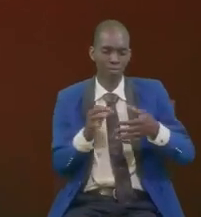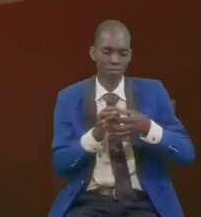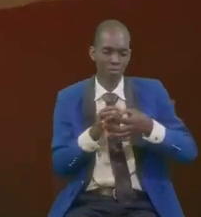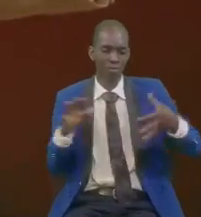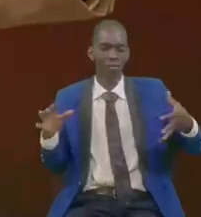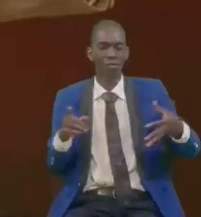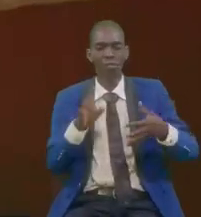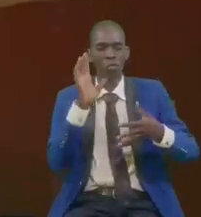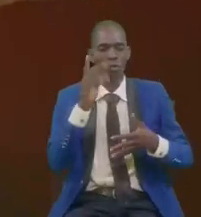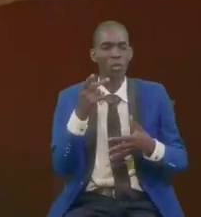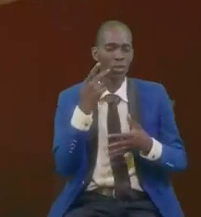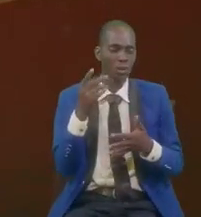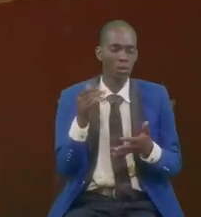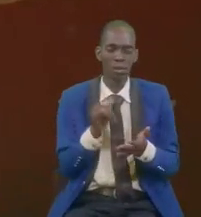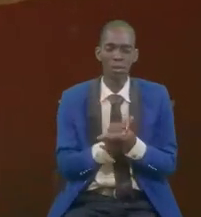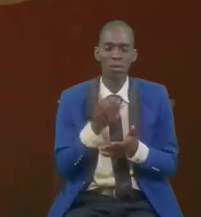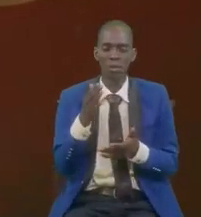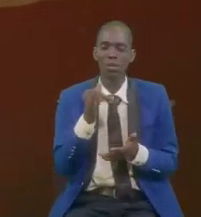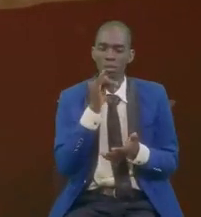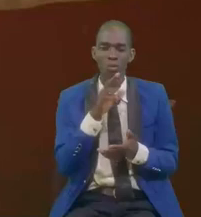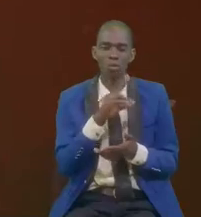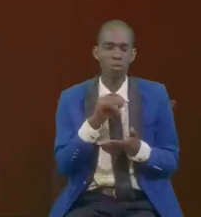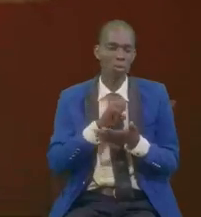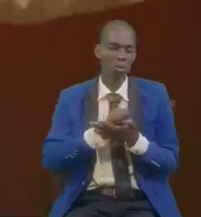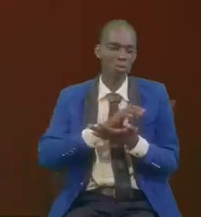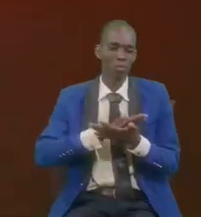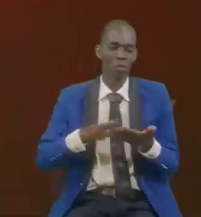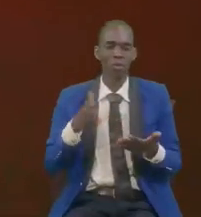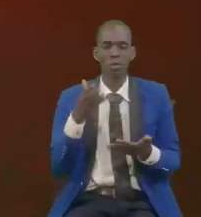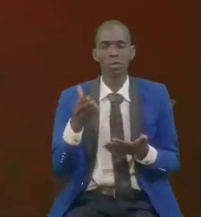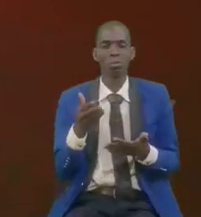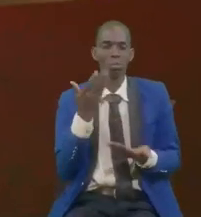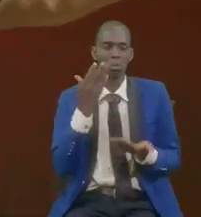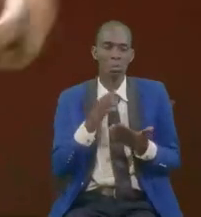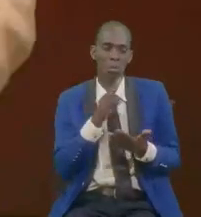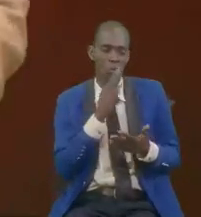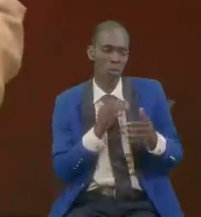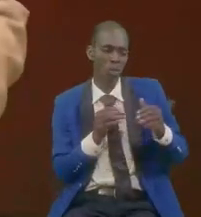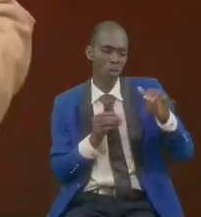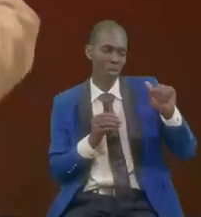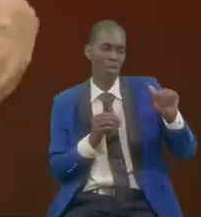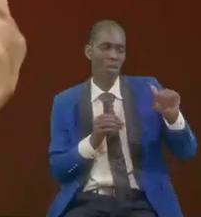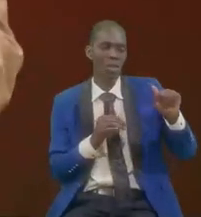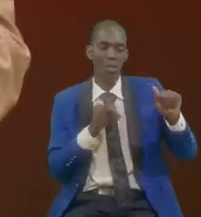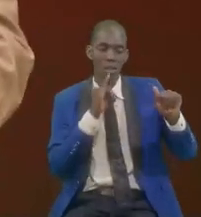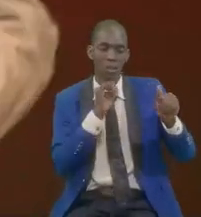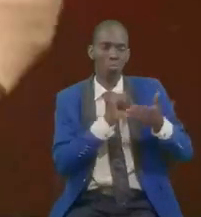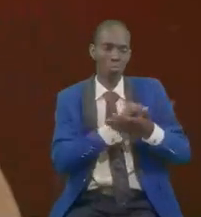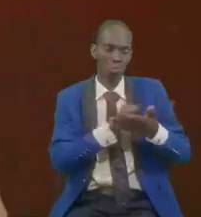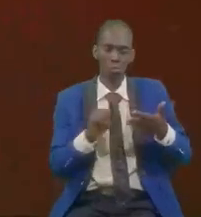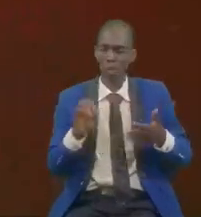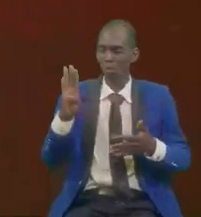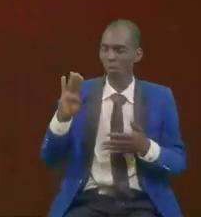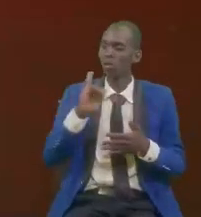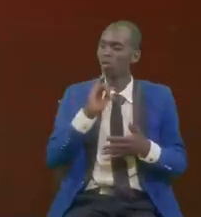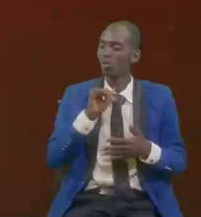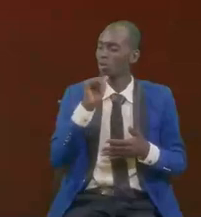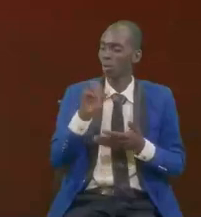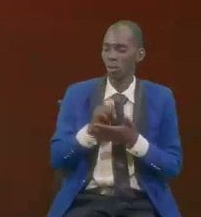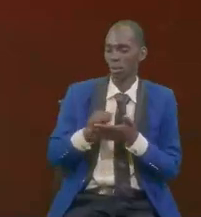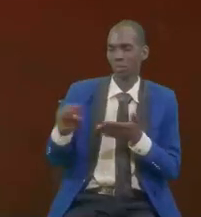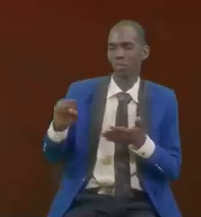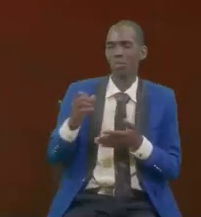Peut-être A est sanctifié, B ne l'est pas. A et B essaient d'être au même niveau